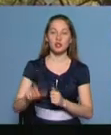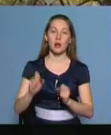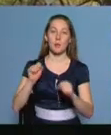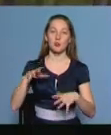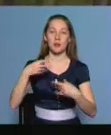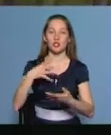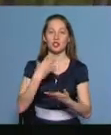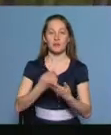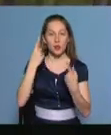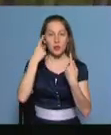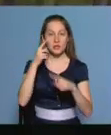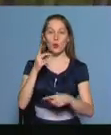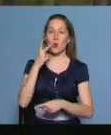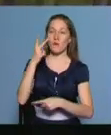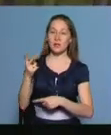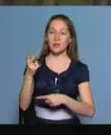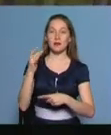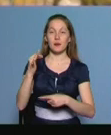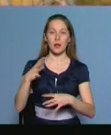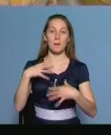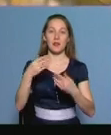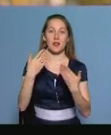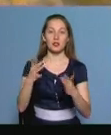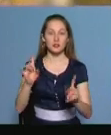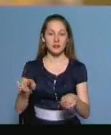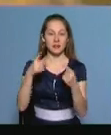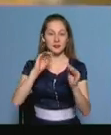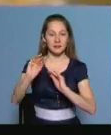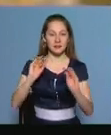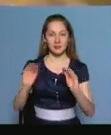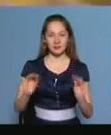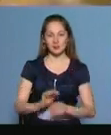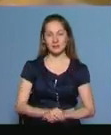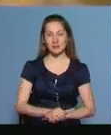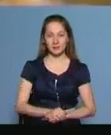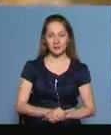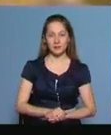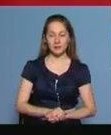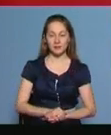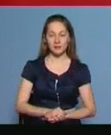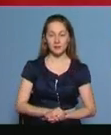идею, увидеть ее воплощение и стать созидателем. Марина Баль, Андрей Бусыгин, новости.